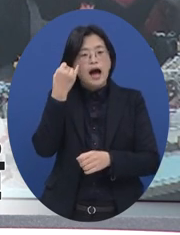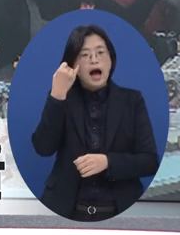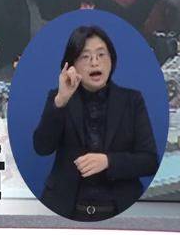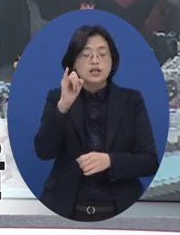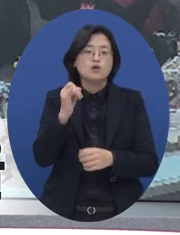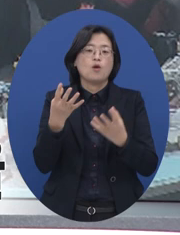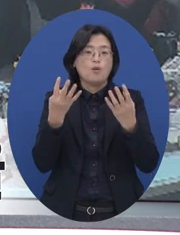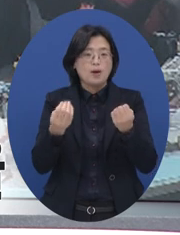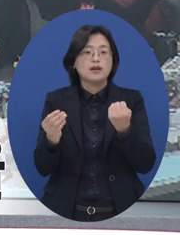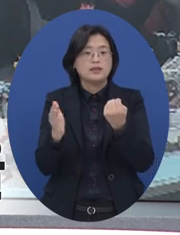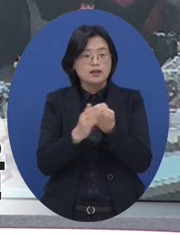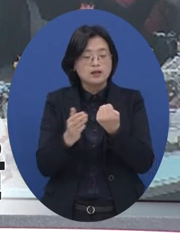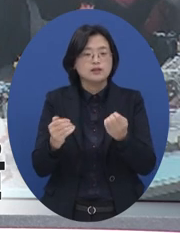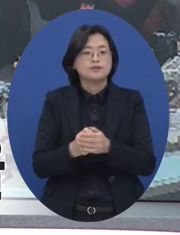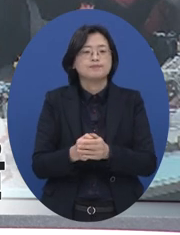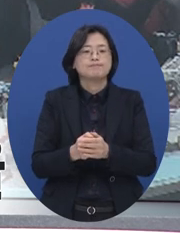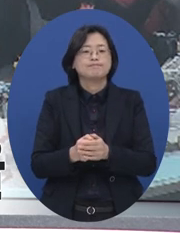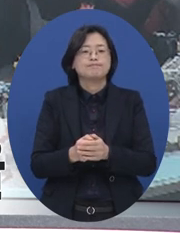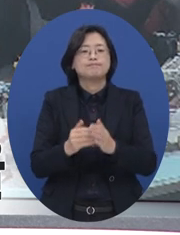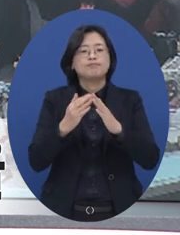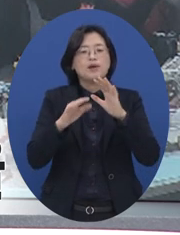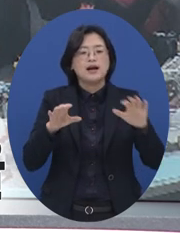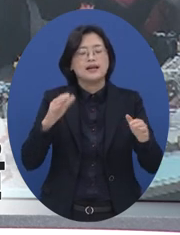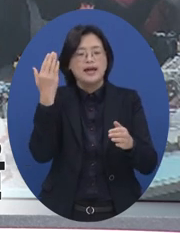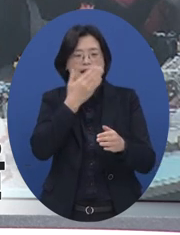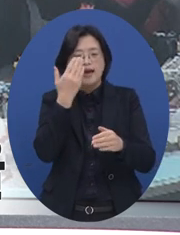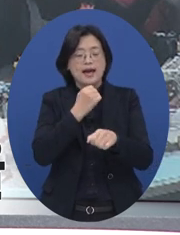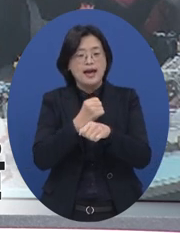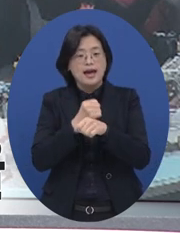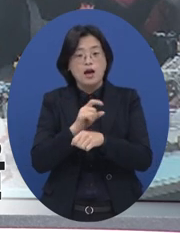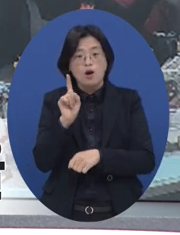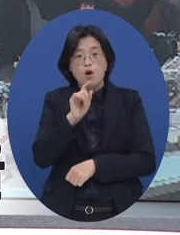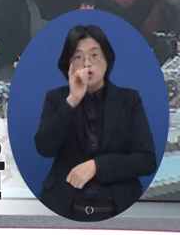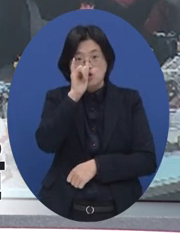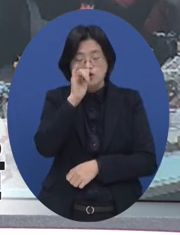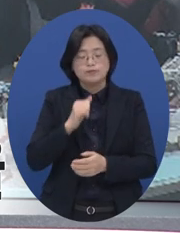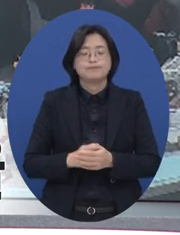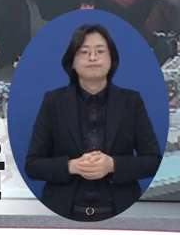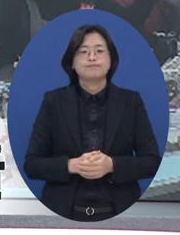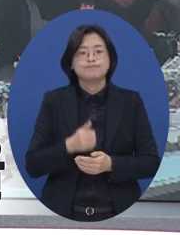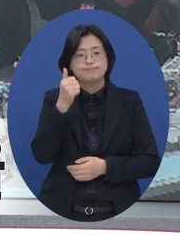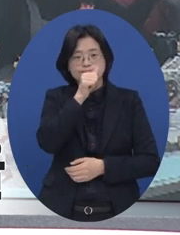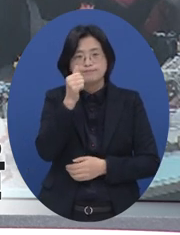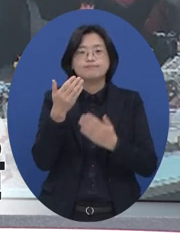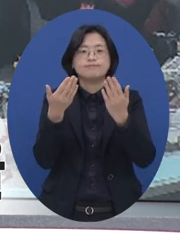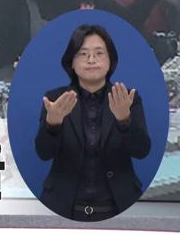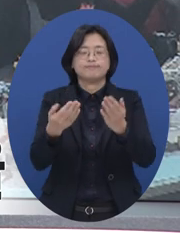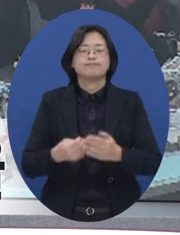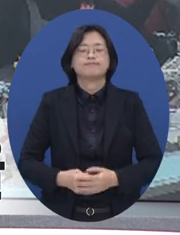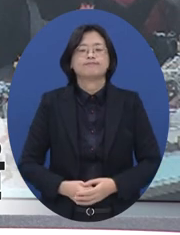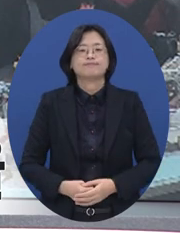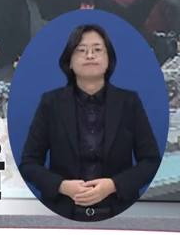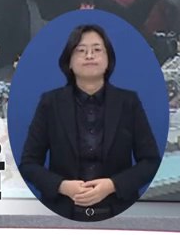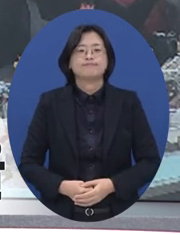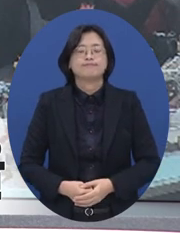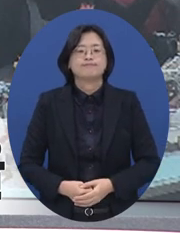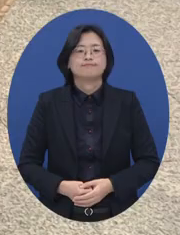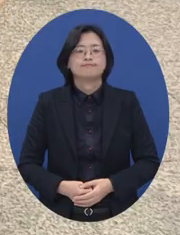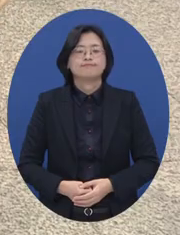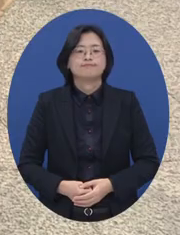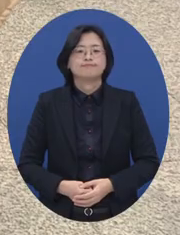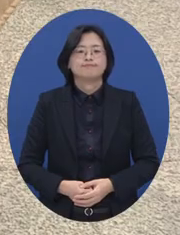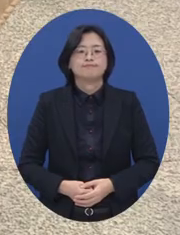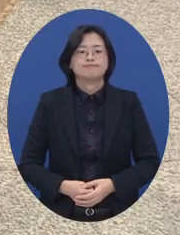직접 나서서 동네를 깨끗하게 바꿔나가는 곳들이 있어 눈길을 끕니다. 그 현장 구영슬 기자가 소개합니다.